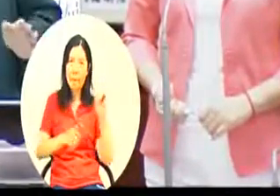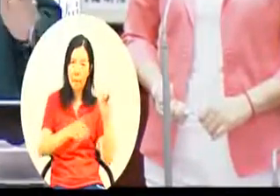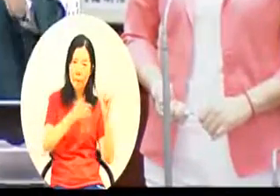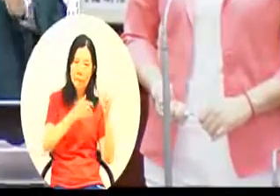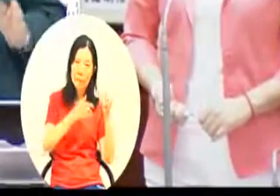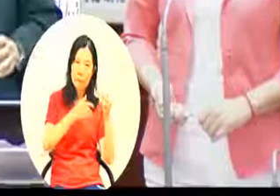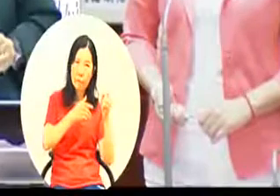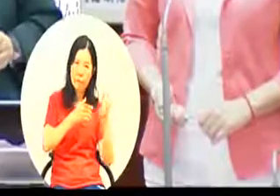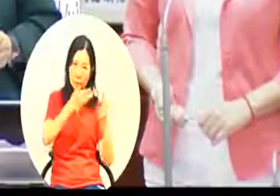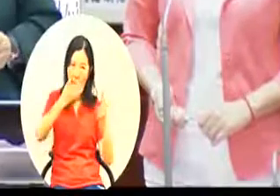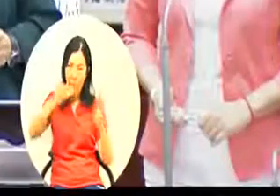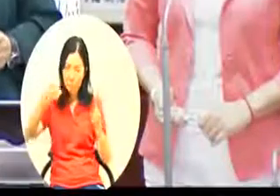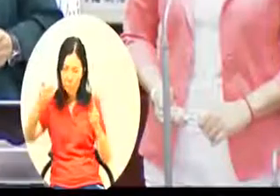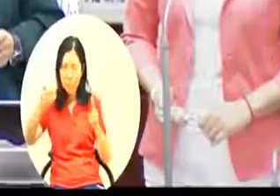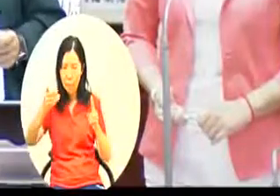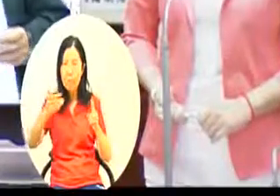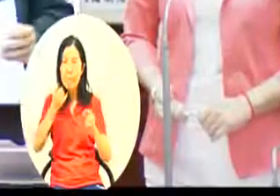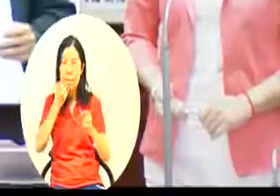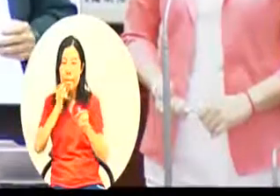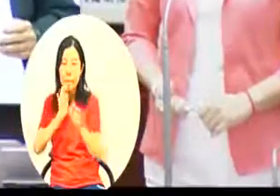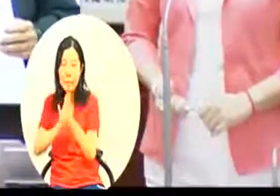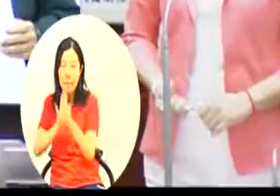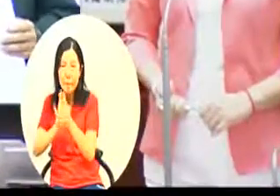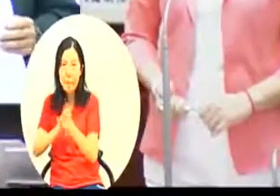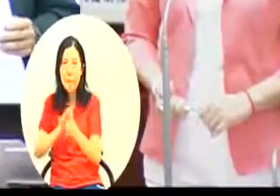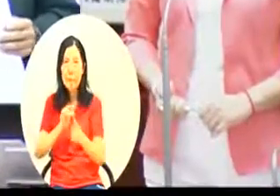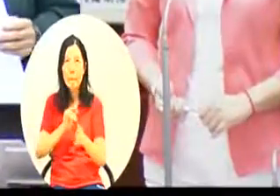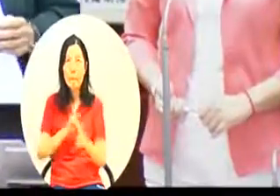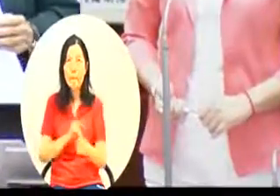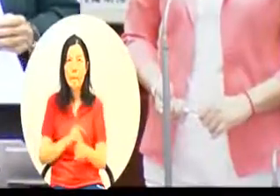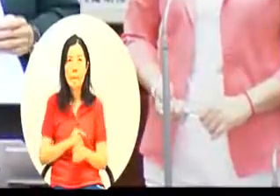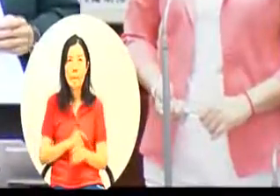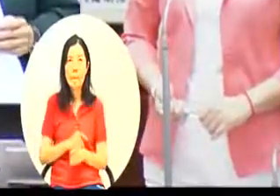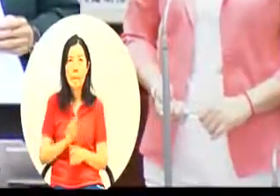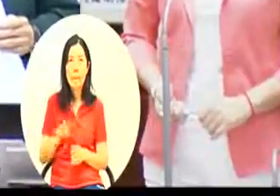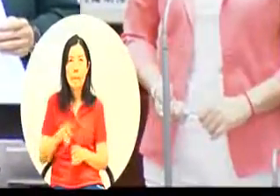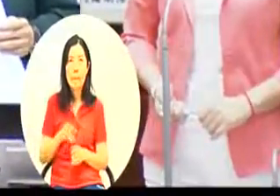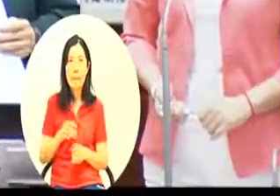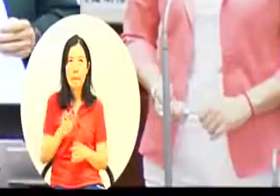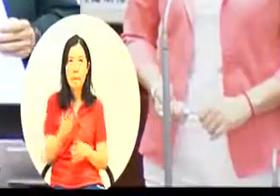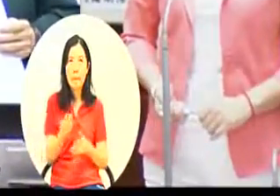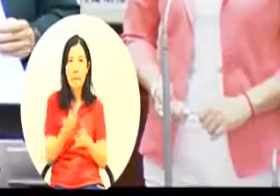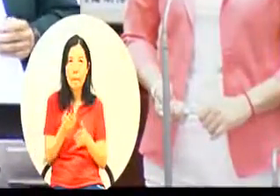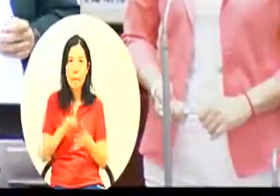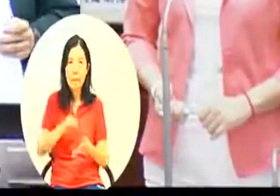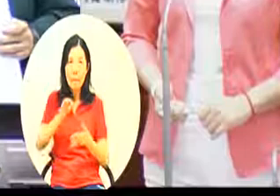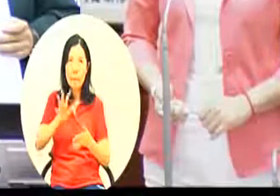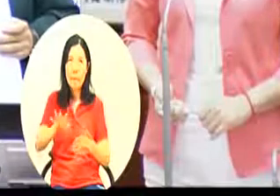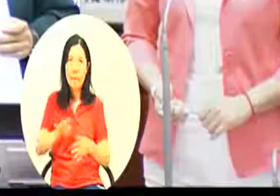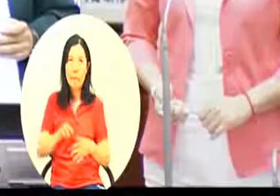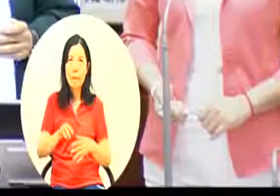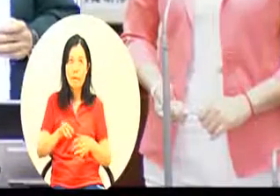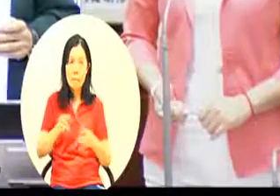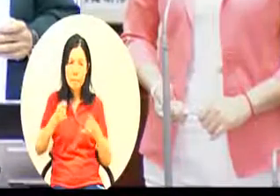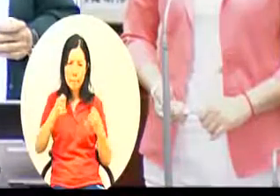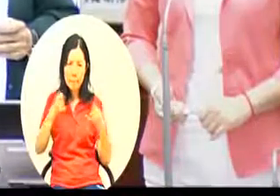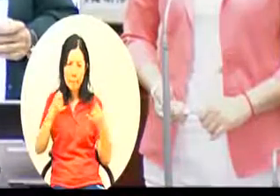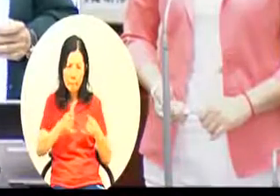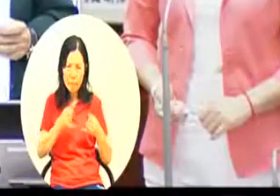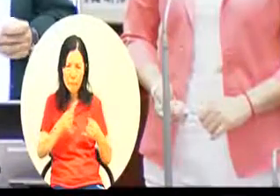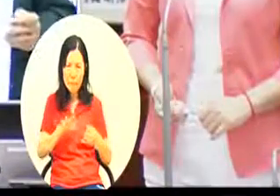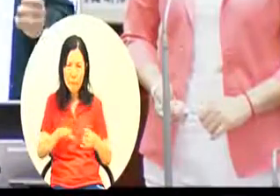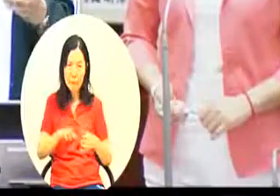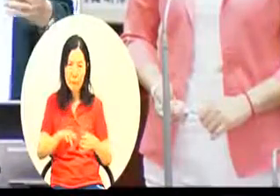发挥高度的功能。但是如果刚刚李演提到有这种报复，那我